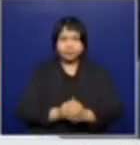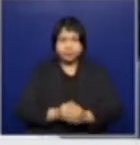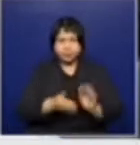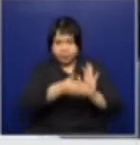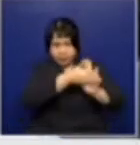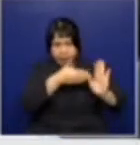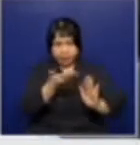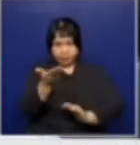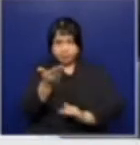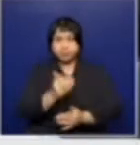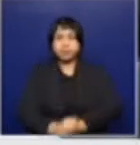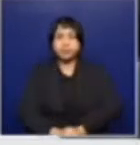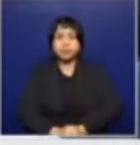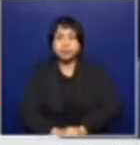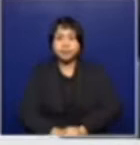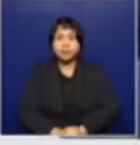ลด์เลย